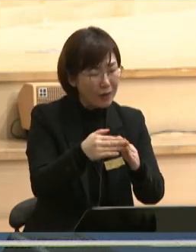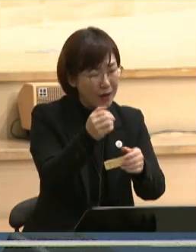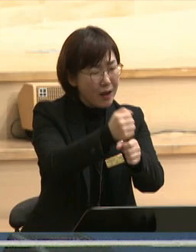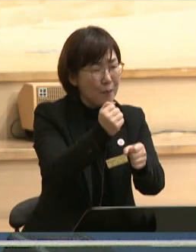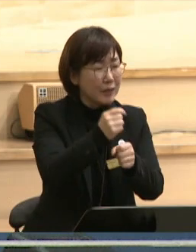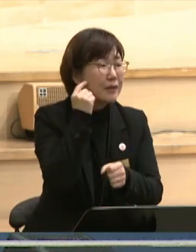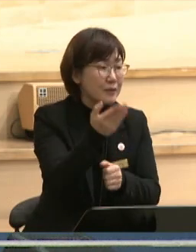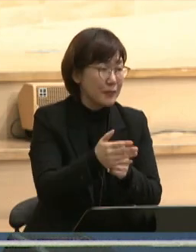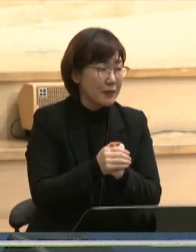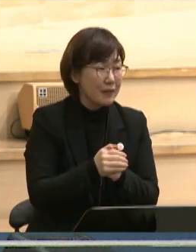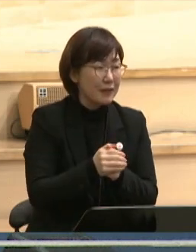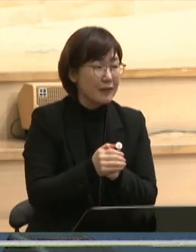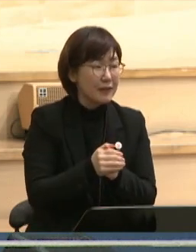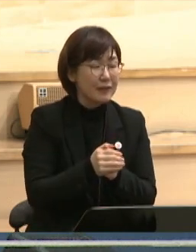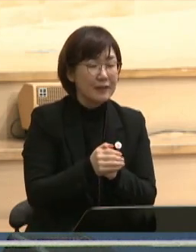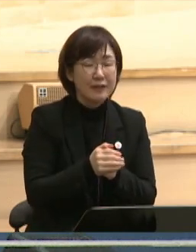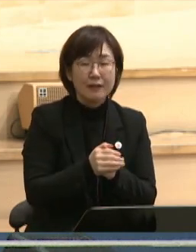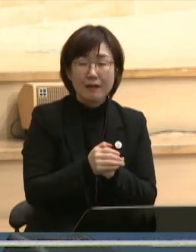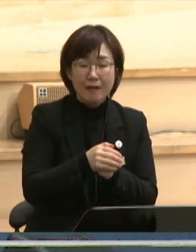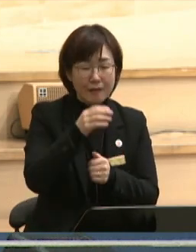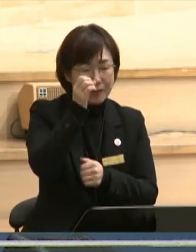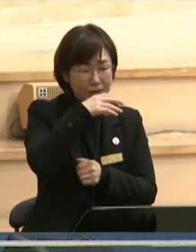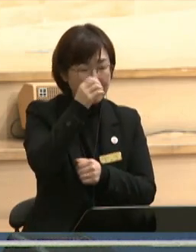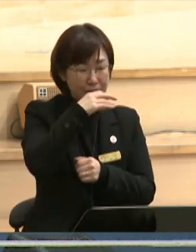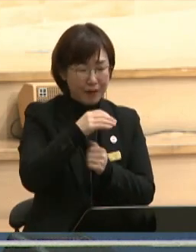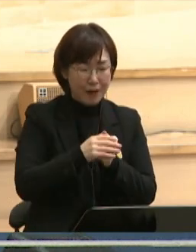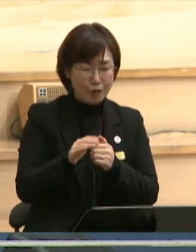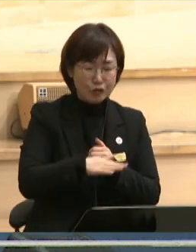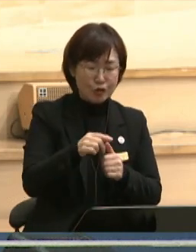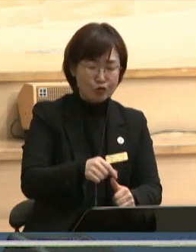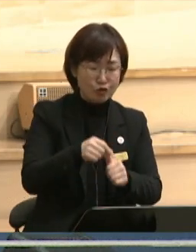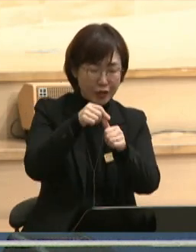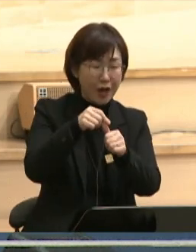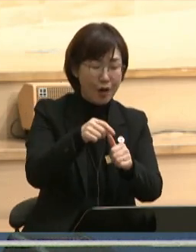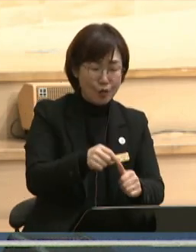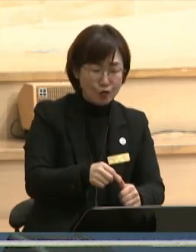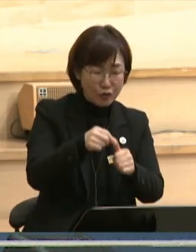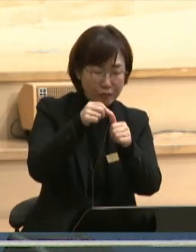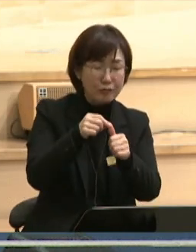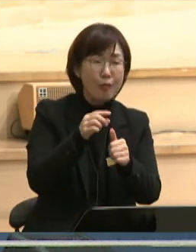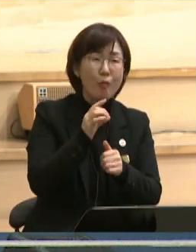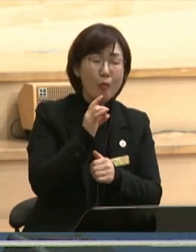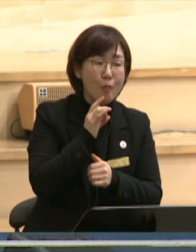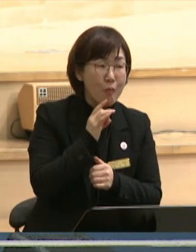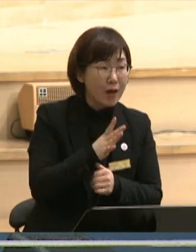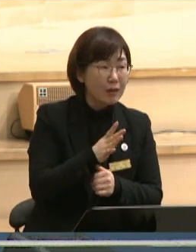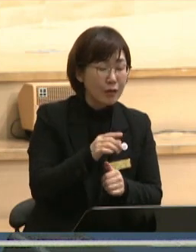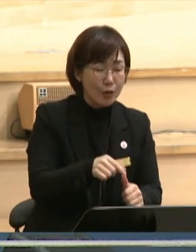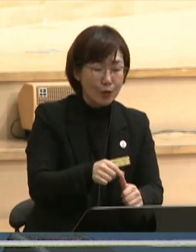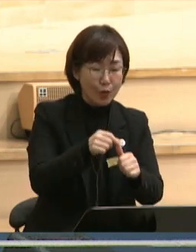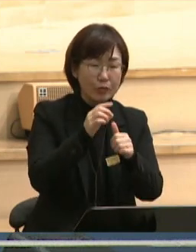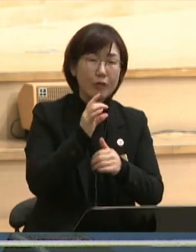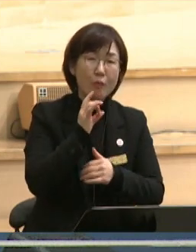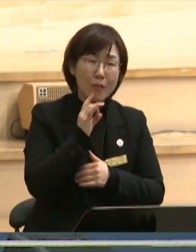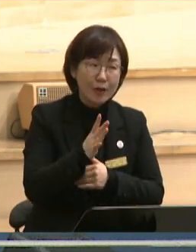왜 교회를 그냥 우리를 구원하는 정도가 예수님의 피흘림의 전부가